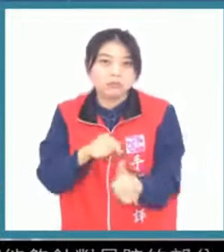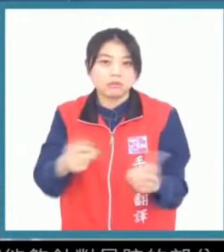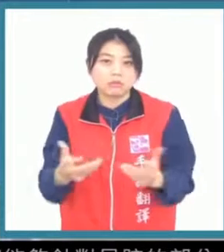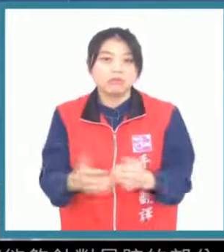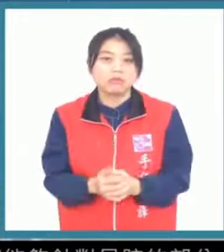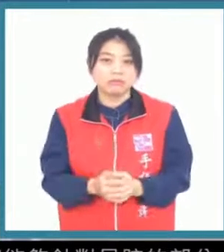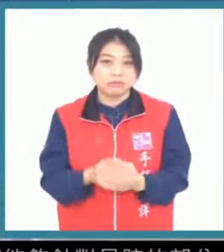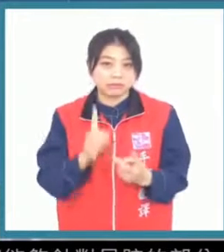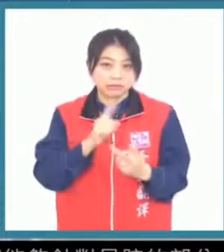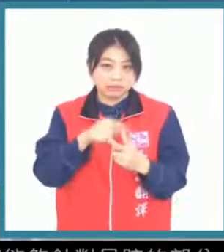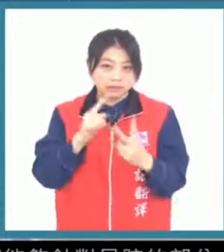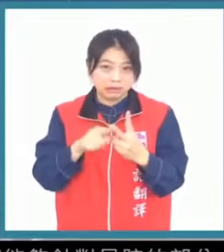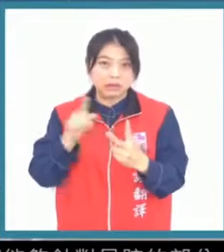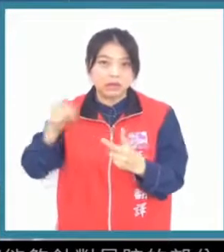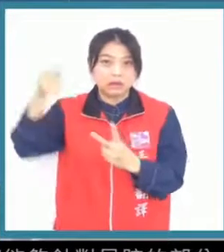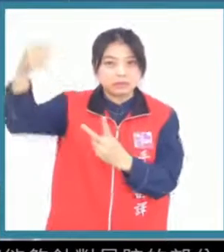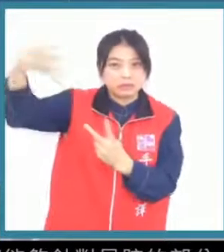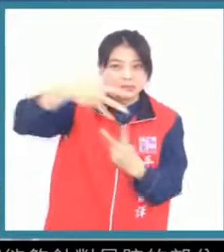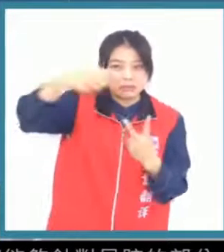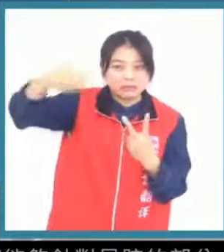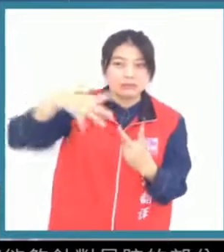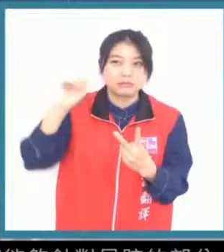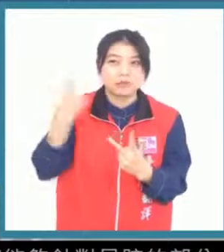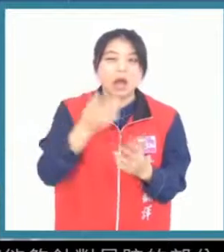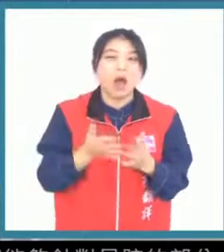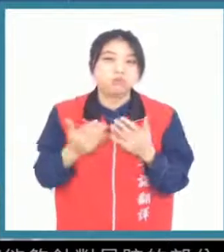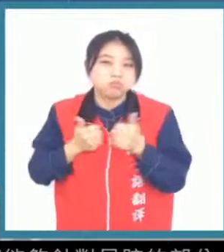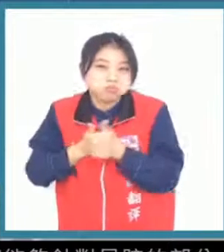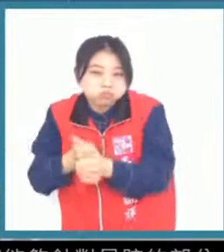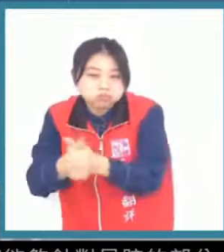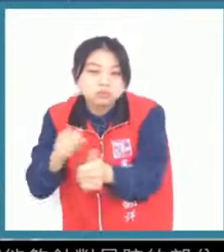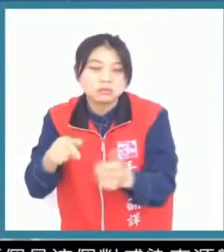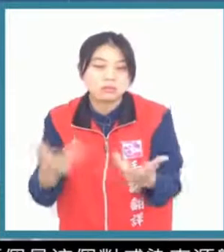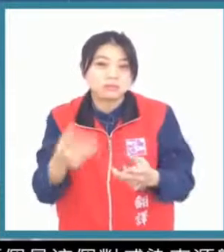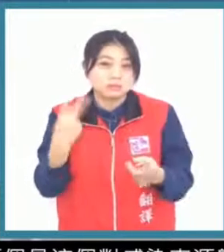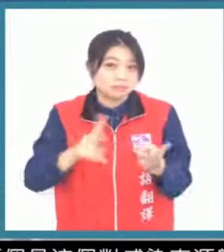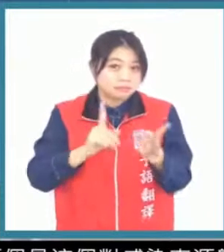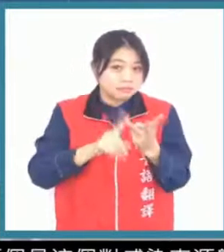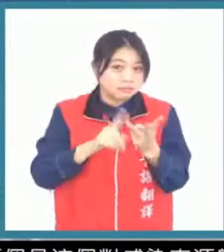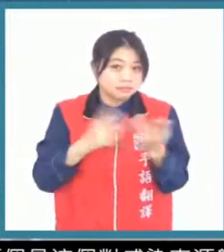对感染来源还需要进一步追查。另外一个是